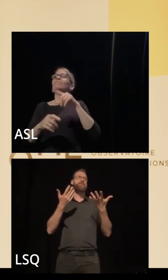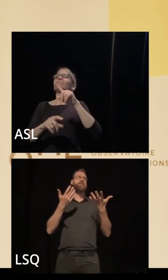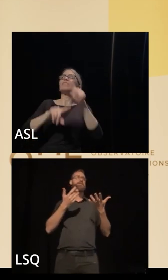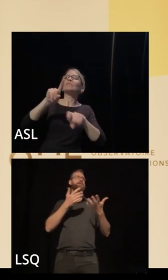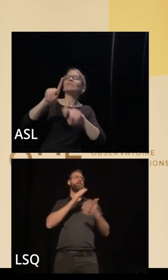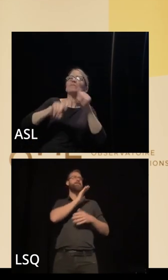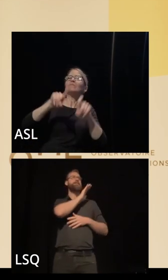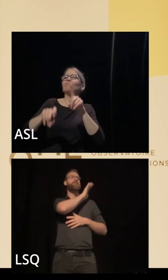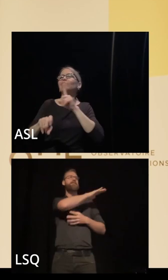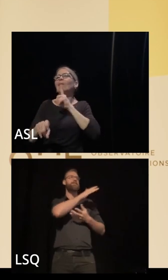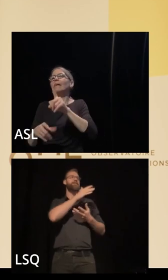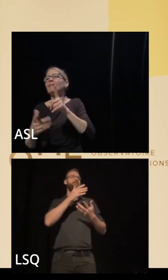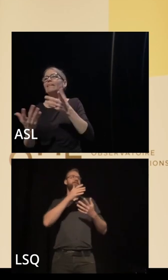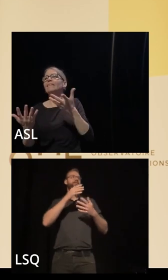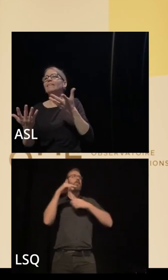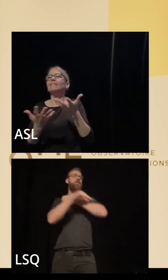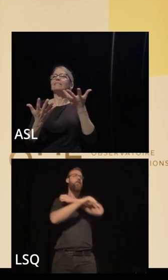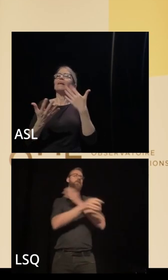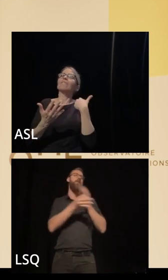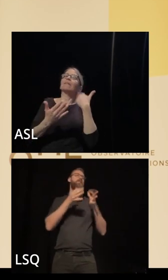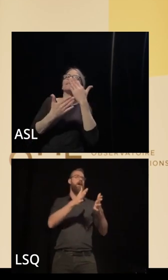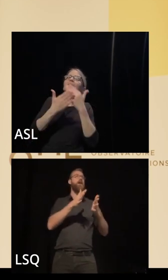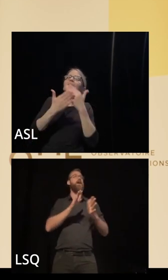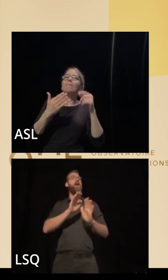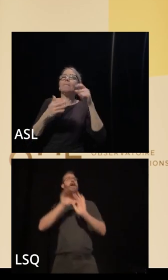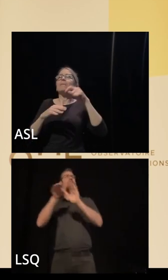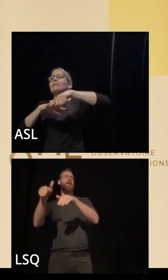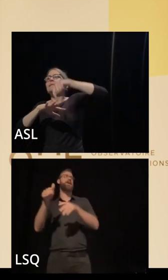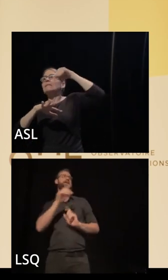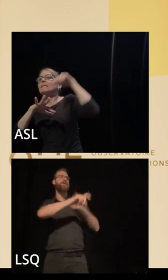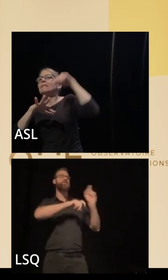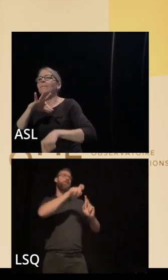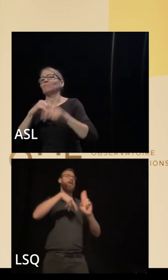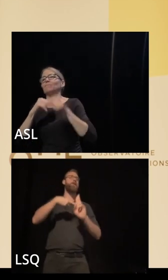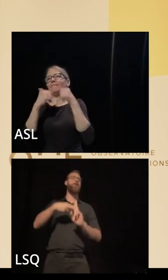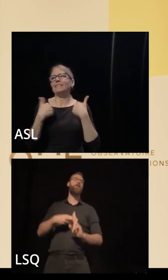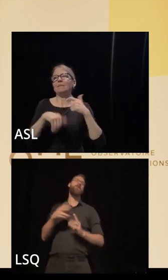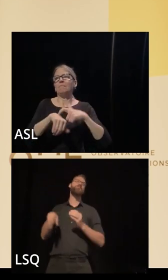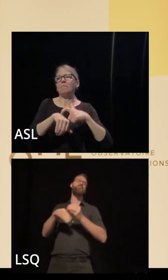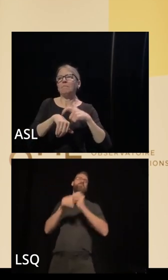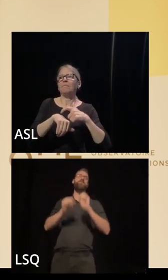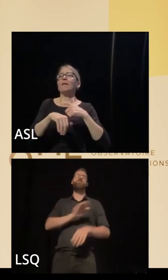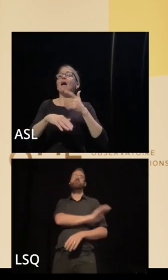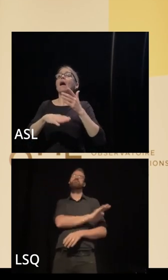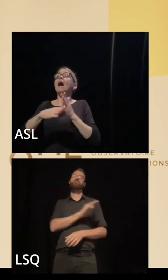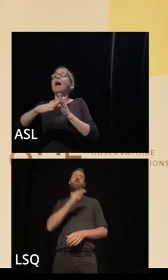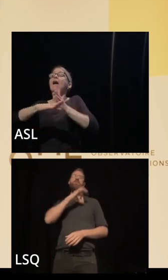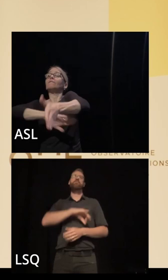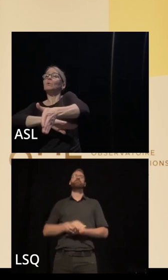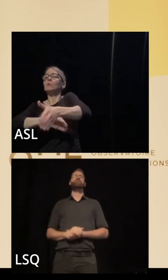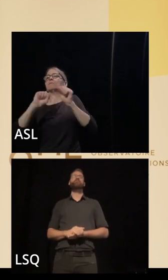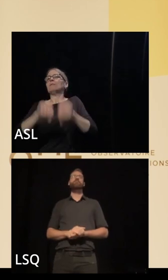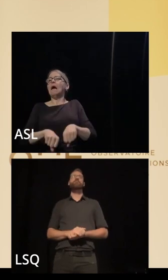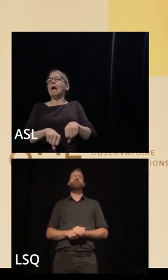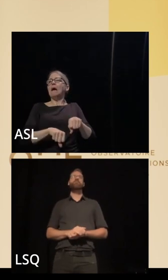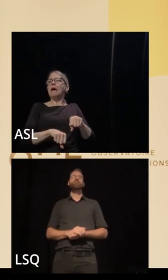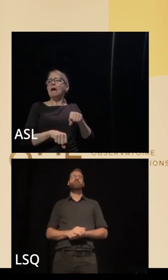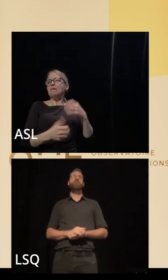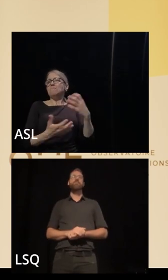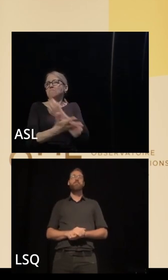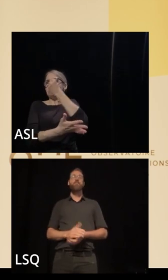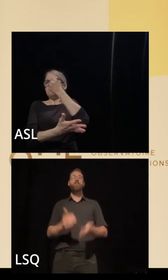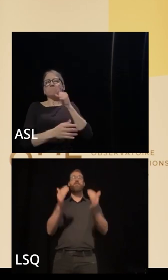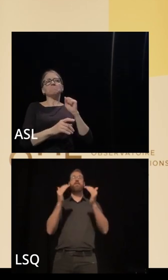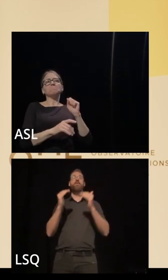ce projet passionnant. J'espère qu'on va pouvoir le faire à la période de questions. Merci, Monte. Alors, je vous présente maintenant